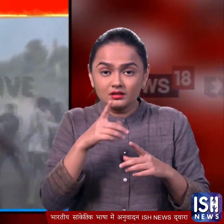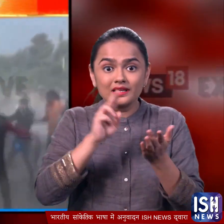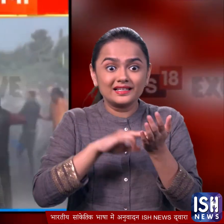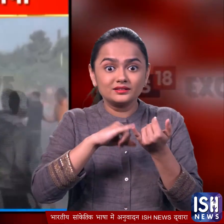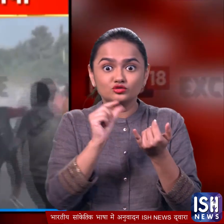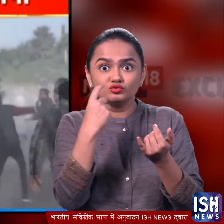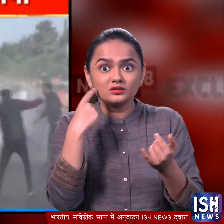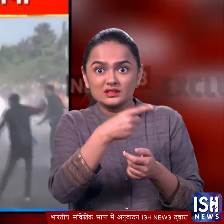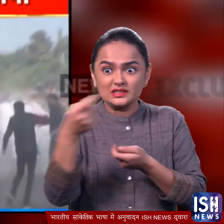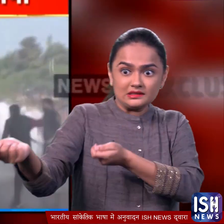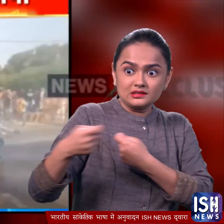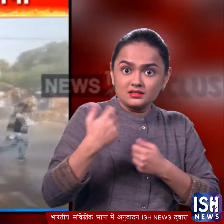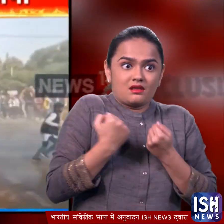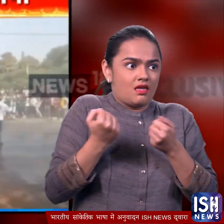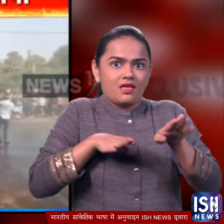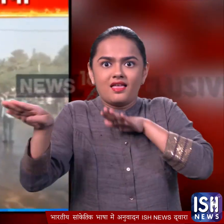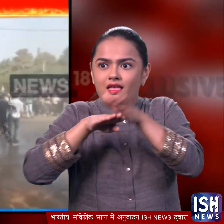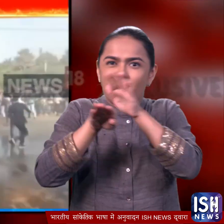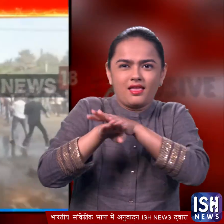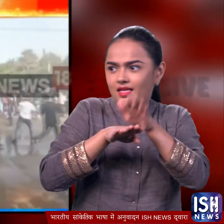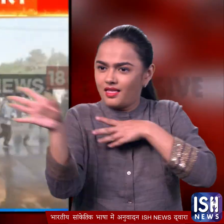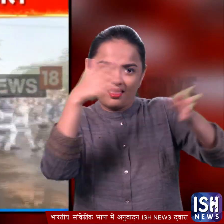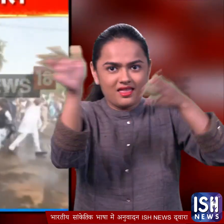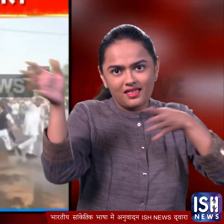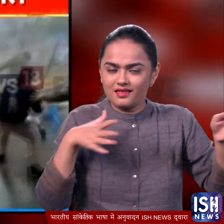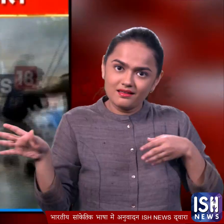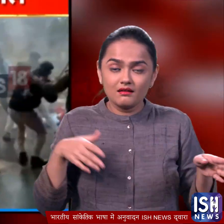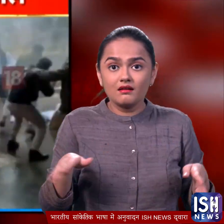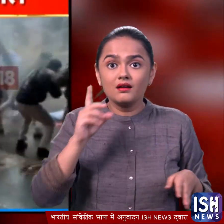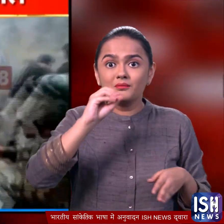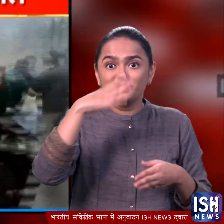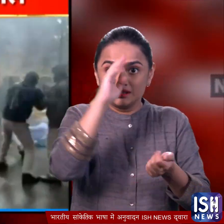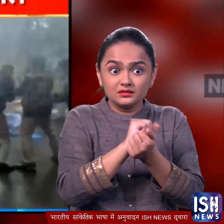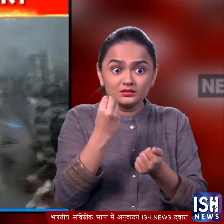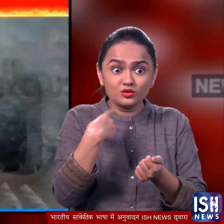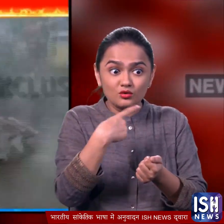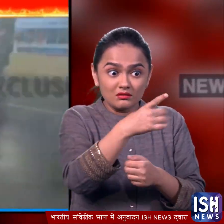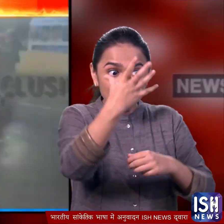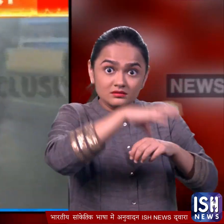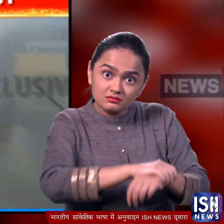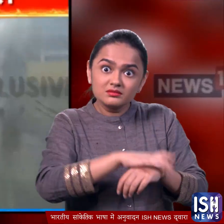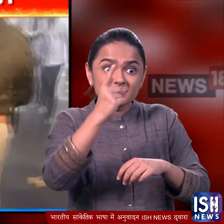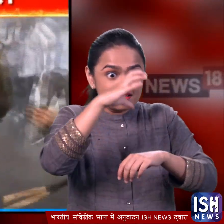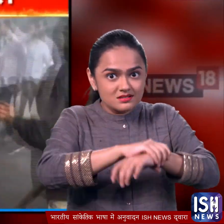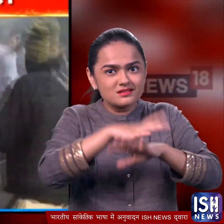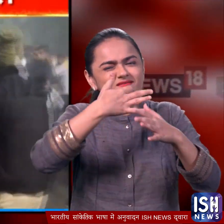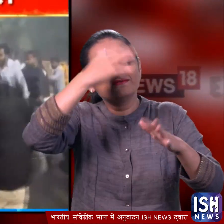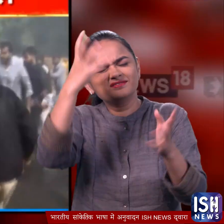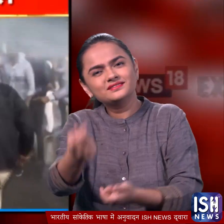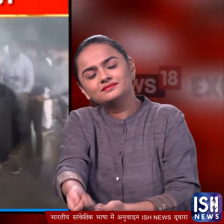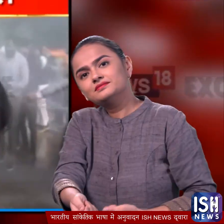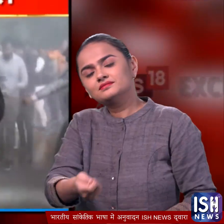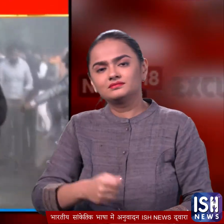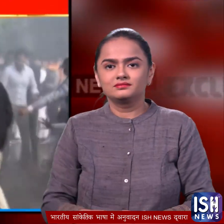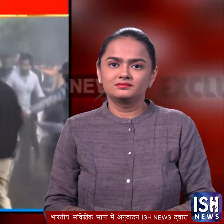पुलिस के एक्शन में आते ही एनएसयूआई कार्यकर्ता लाठियों से बचने के लिए इधर उधर भागते दिखे, लेकिन जो प्रदर्शनकारी पुलिस के हत्थे चढ़ा उसकी